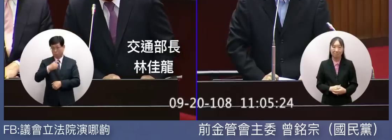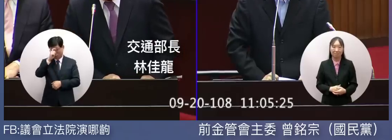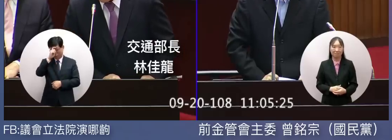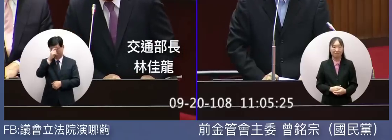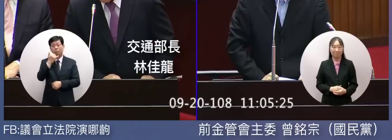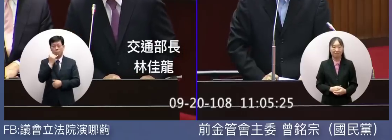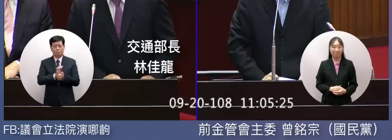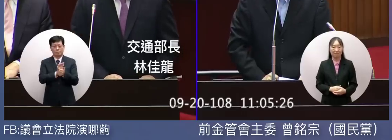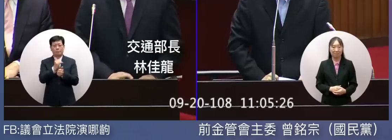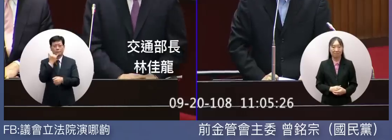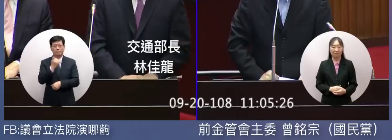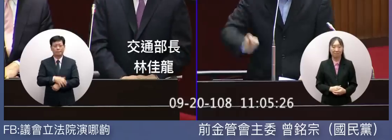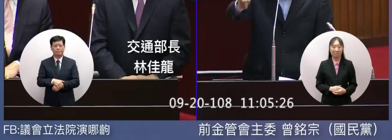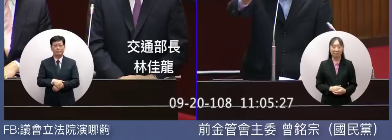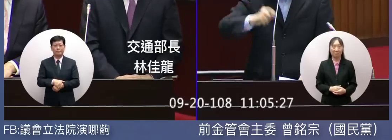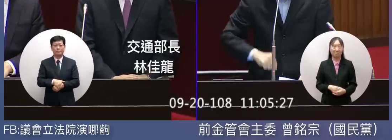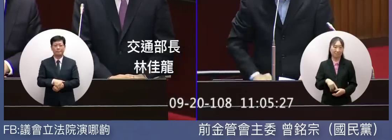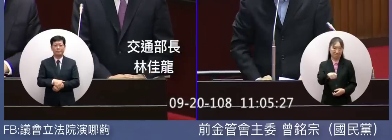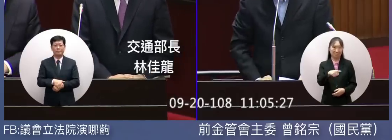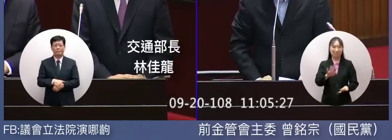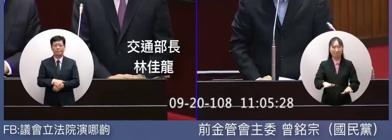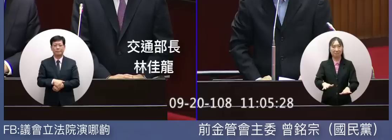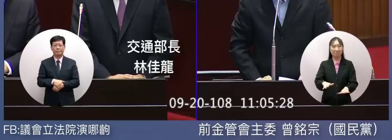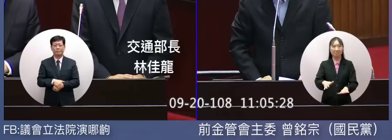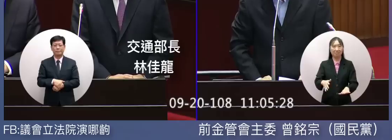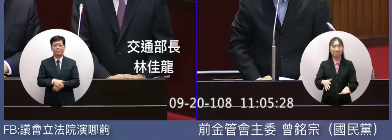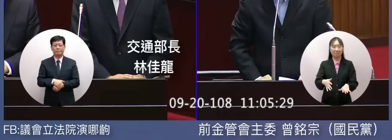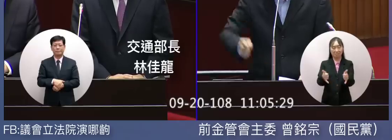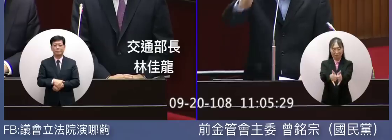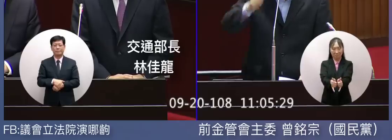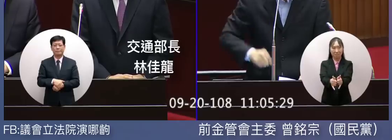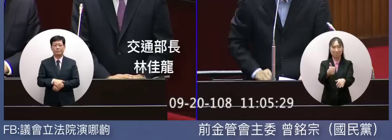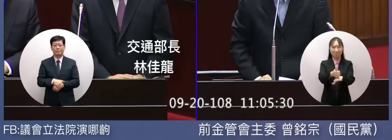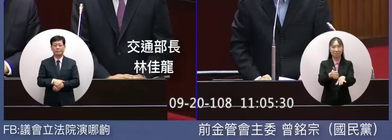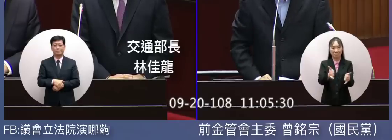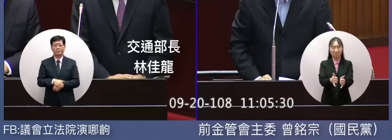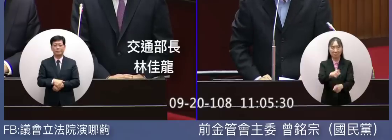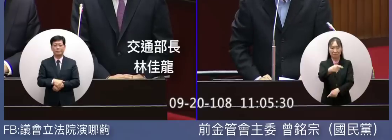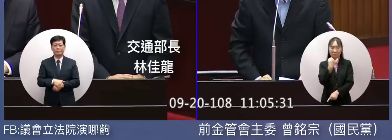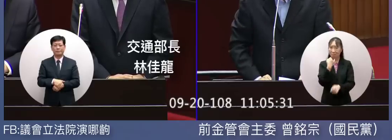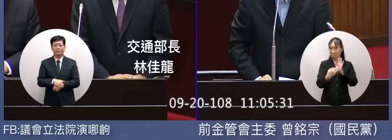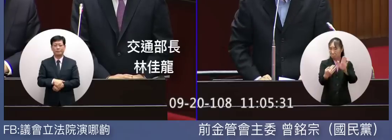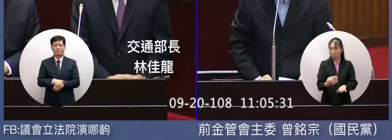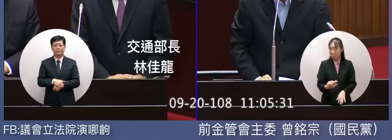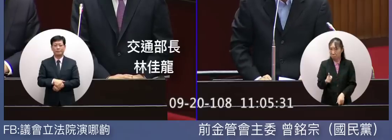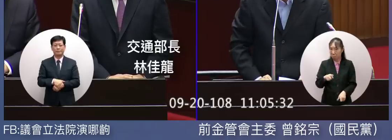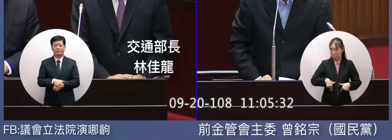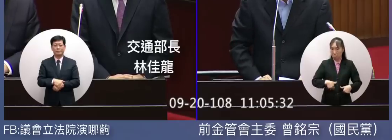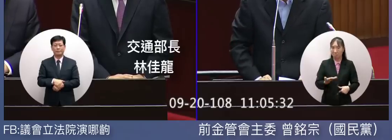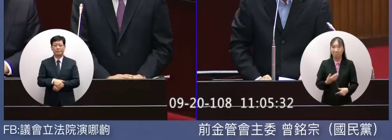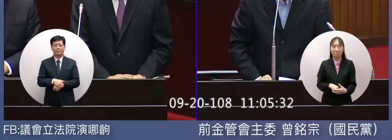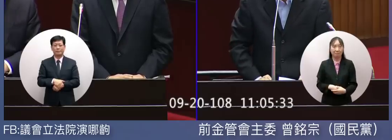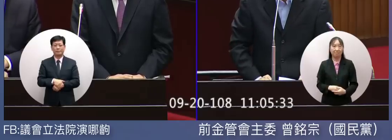望来推动。 你站在这里，你站在院长旁边，你敢跟院长打回票，敢不